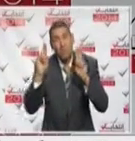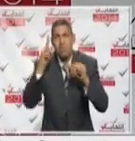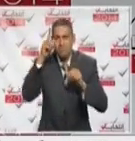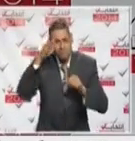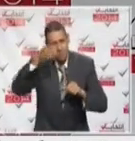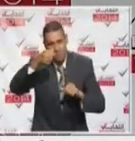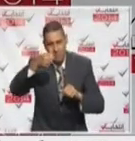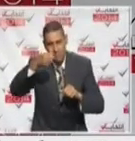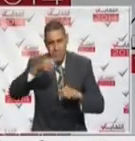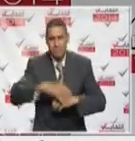عليكم ورحمه الله وبركاته